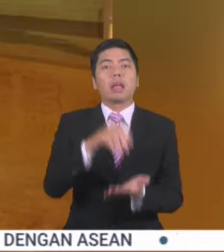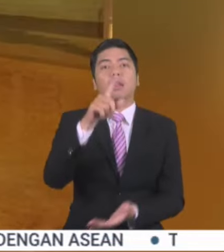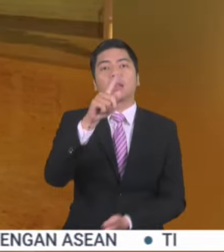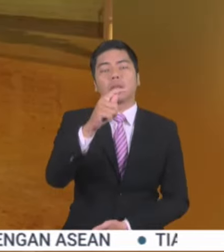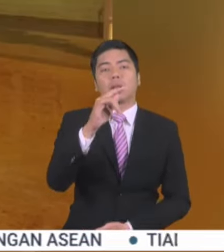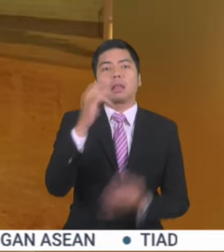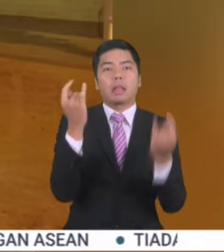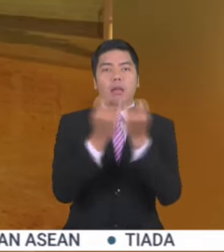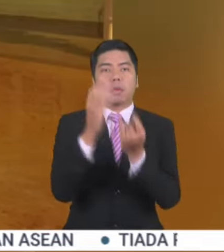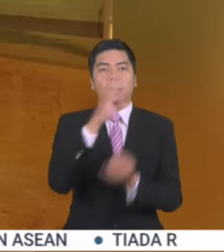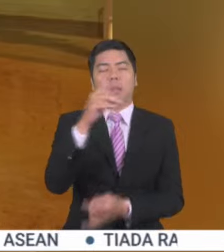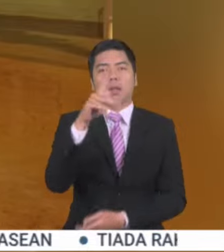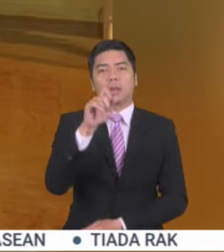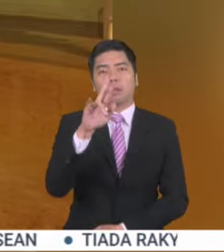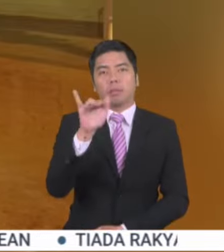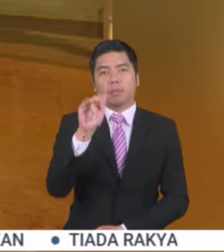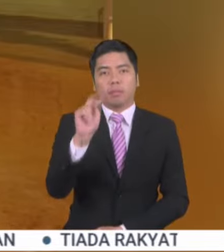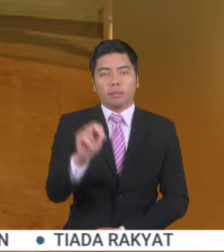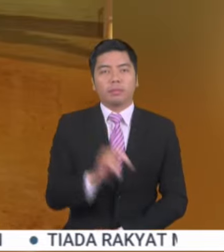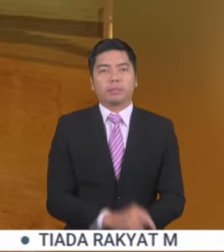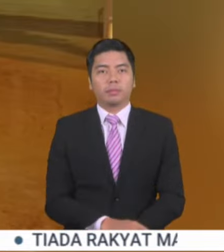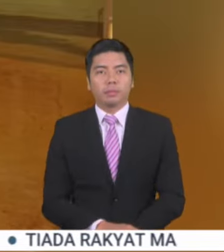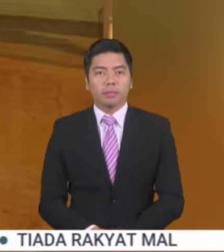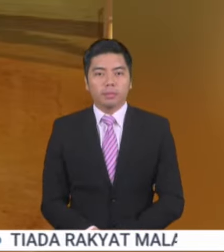di Taiping dan Kerian.